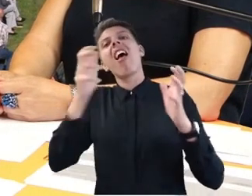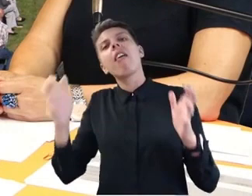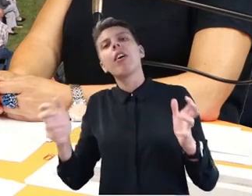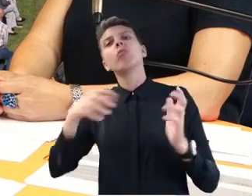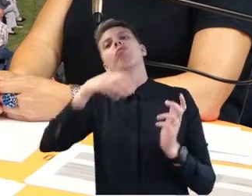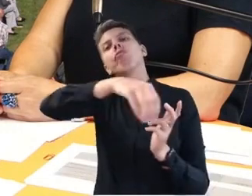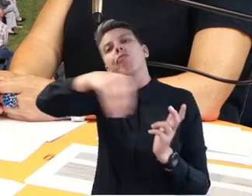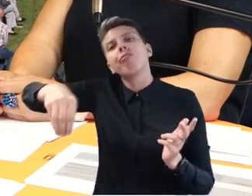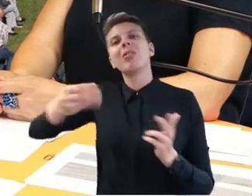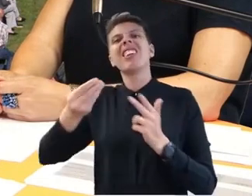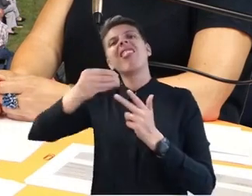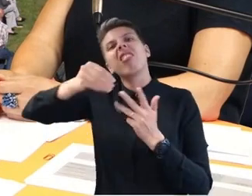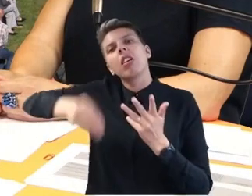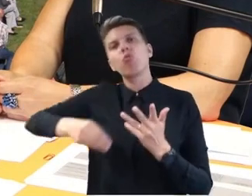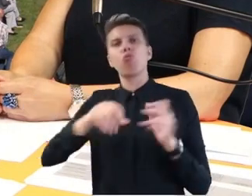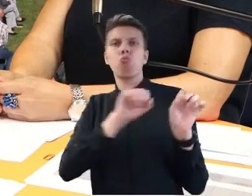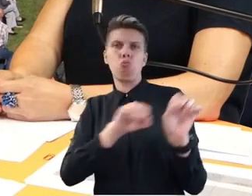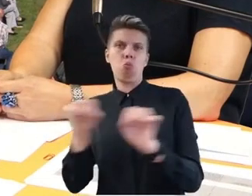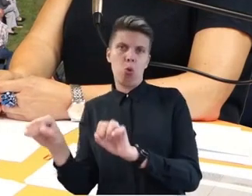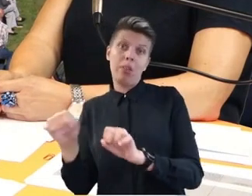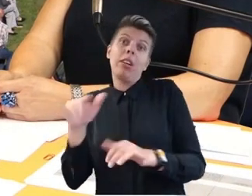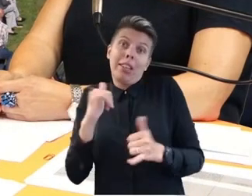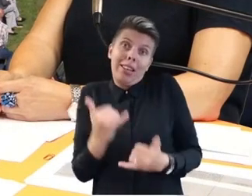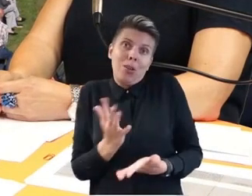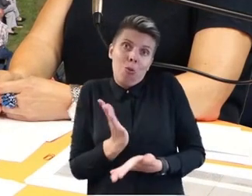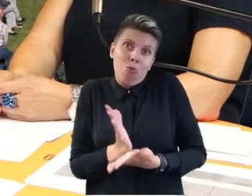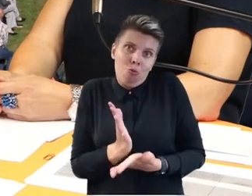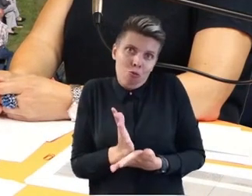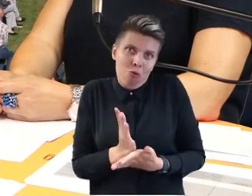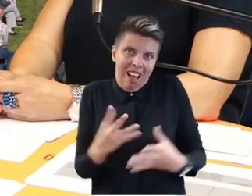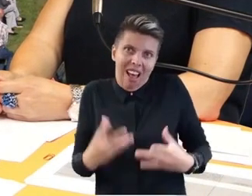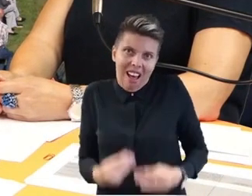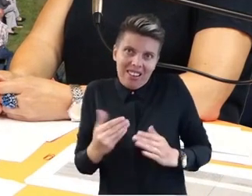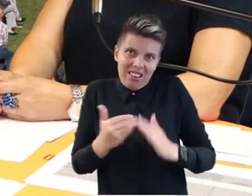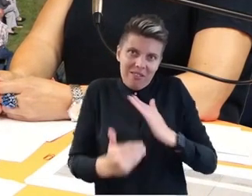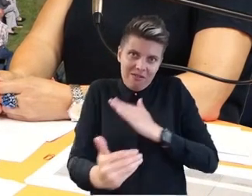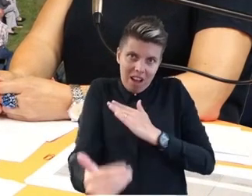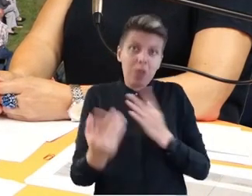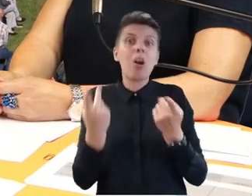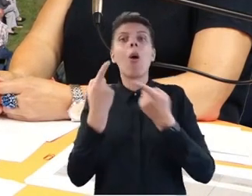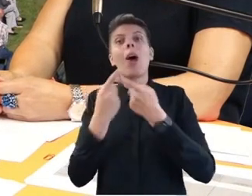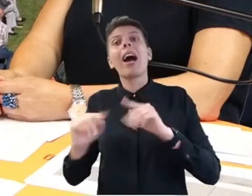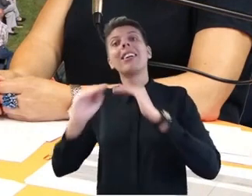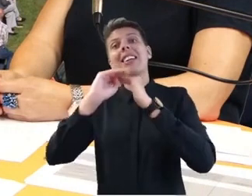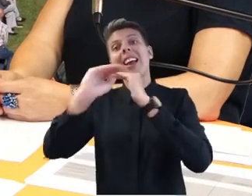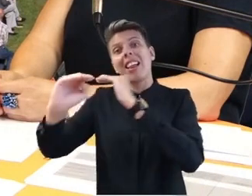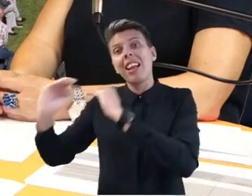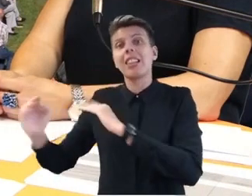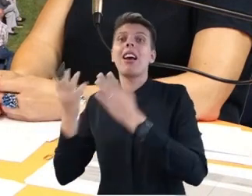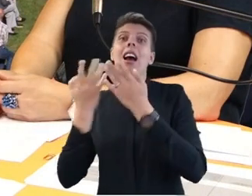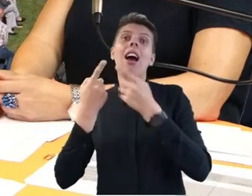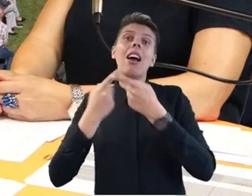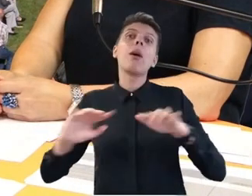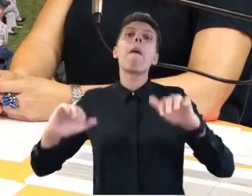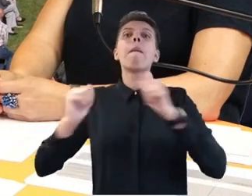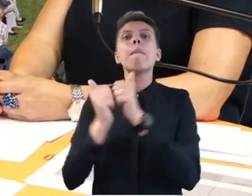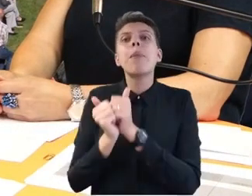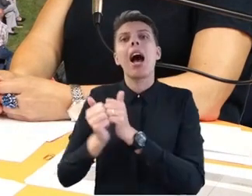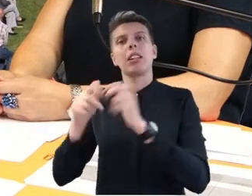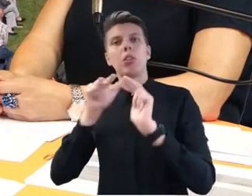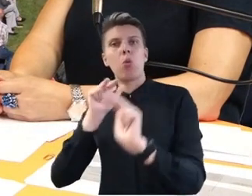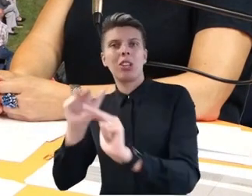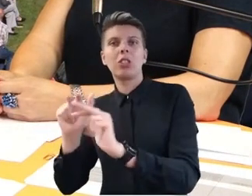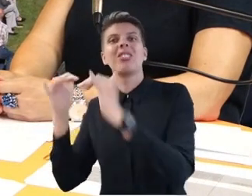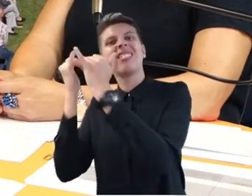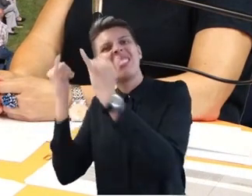spielen da eine rolle da sind wir auch dabei und dort auch die zusammenarbeit mit ländern mit allen partnerorganisationen hilfsorganisationen